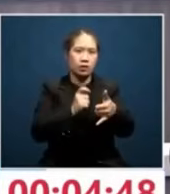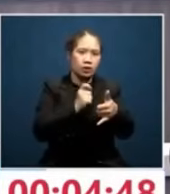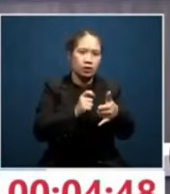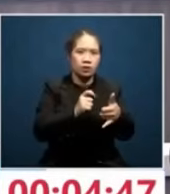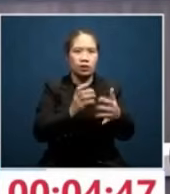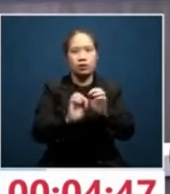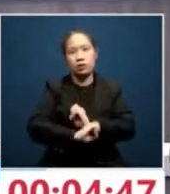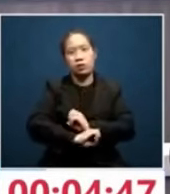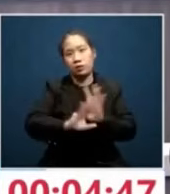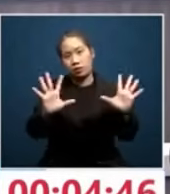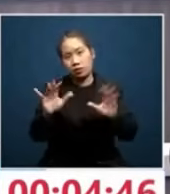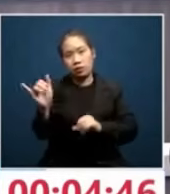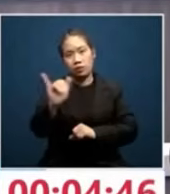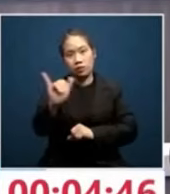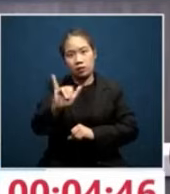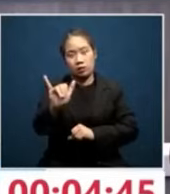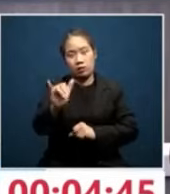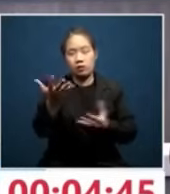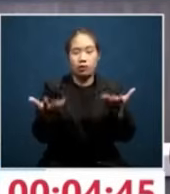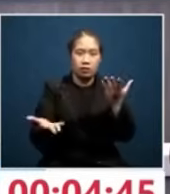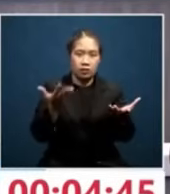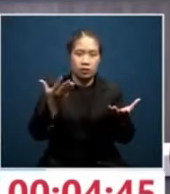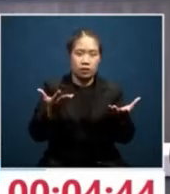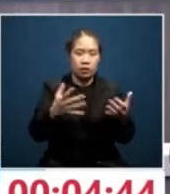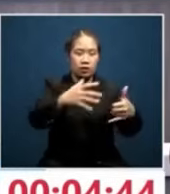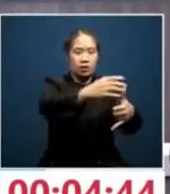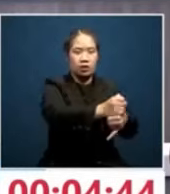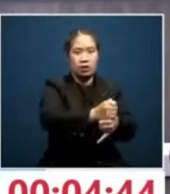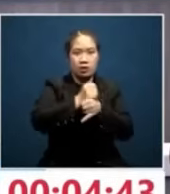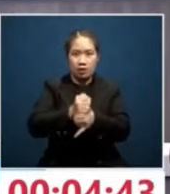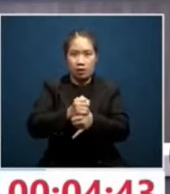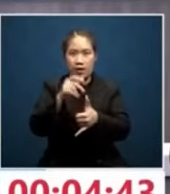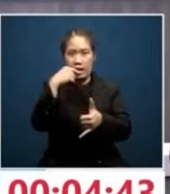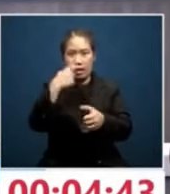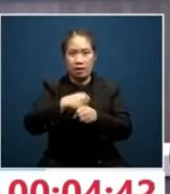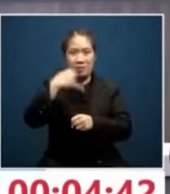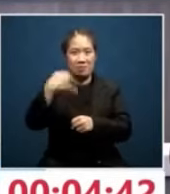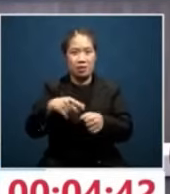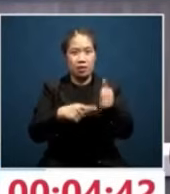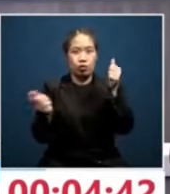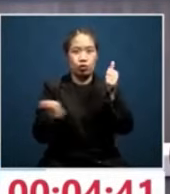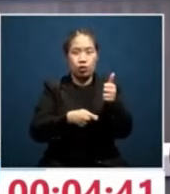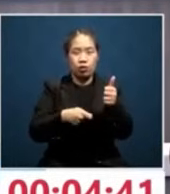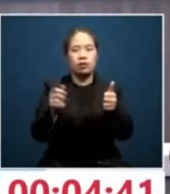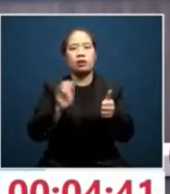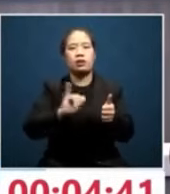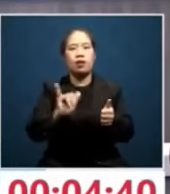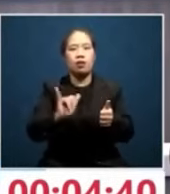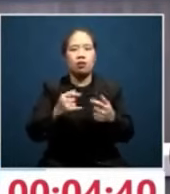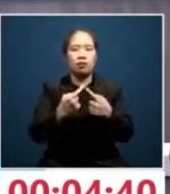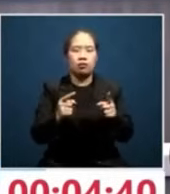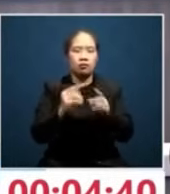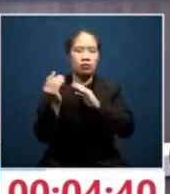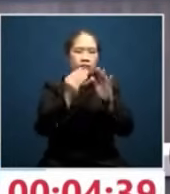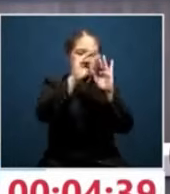ามโครงการวันนี้ถามไปที่กระทรวงศึกษาธิการเขาบอกว่าเขาดำเนินการในการที่จะเ